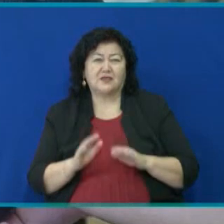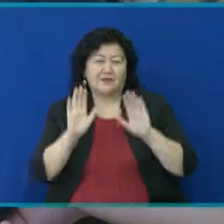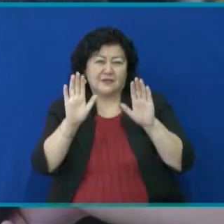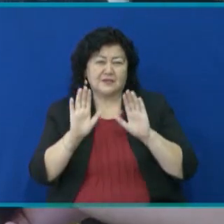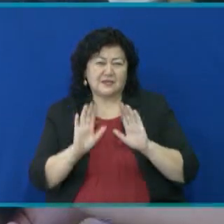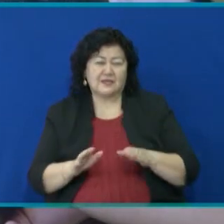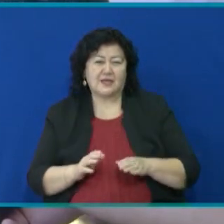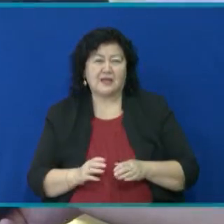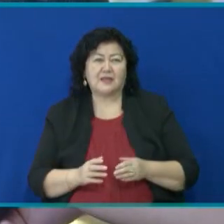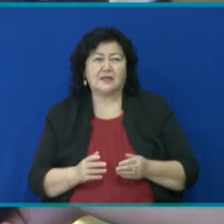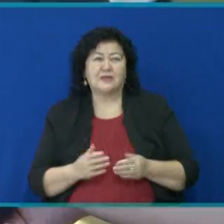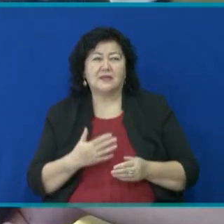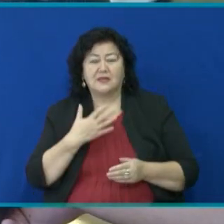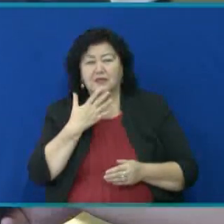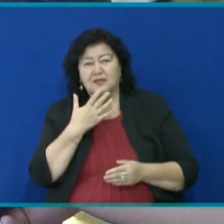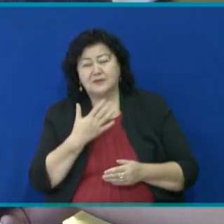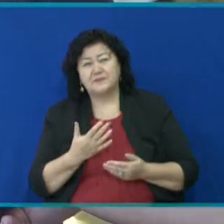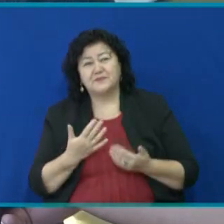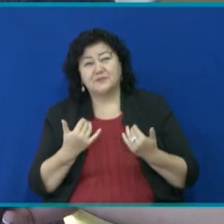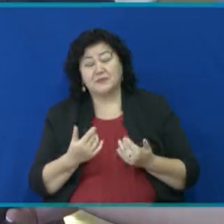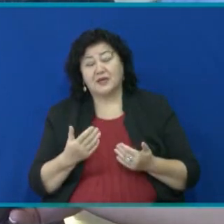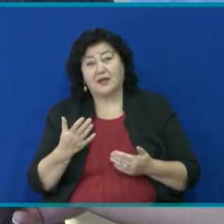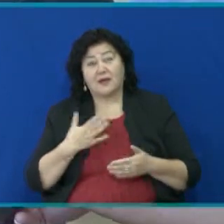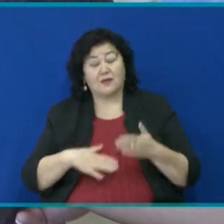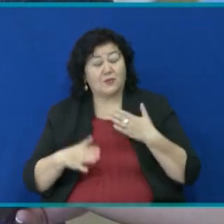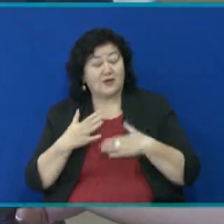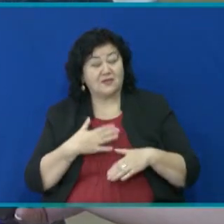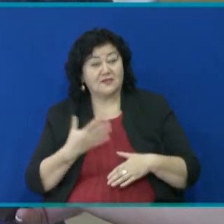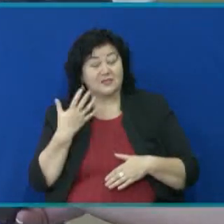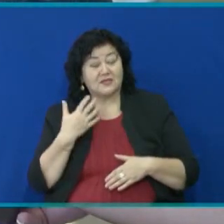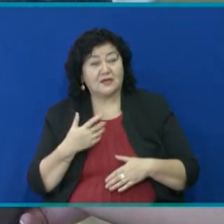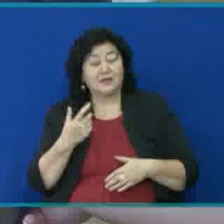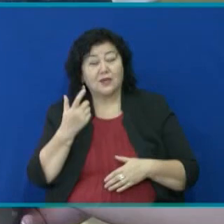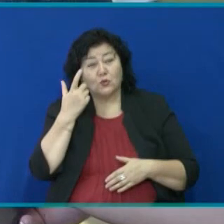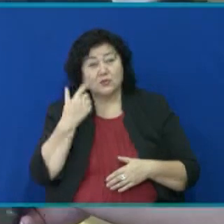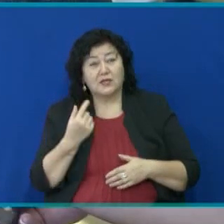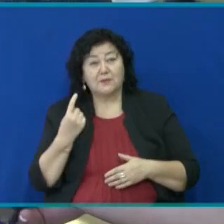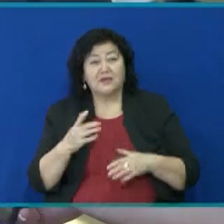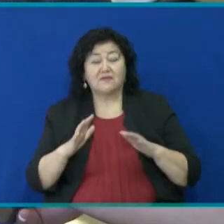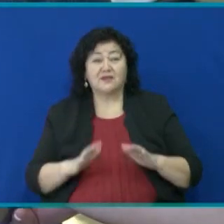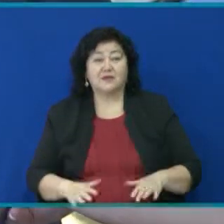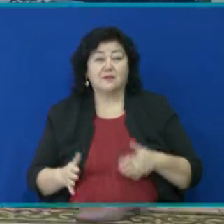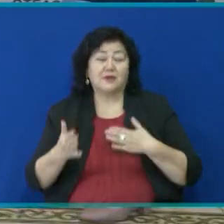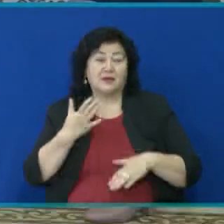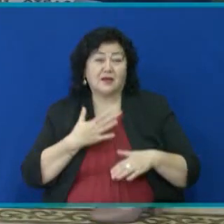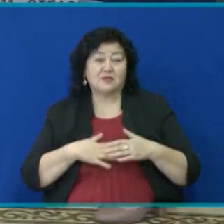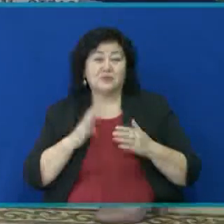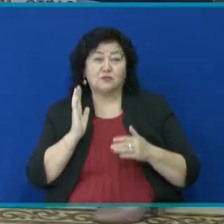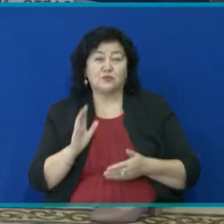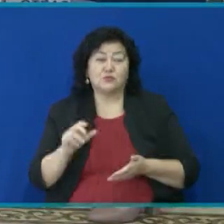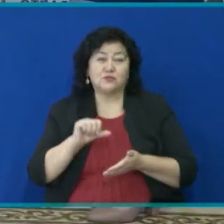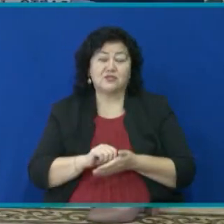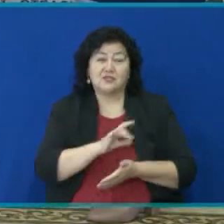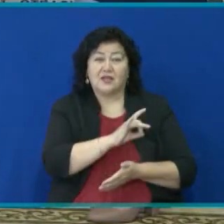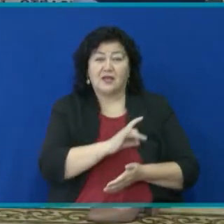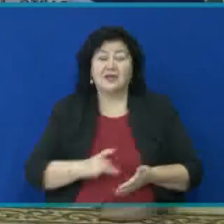когда услышала, что мы заняли первое место. Теперь надеюсь, что мы покажем себя на уровне республики. И мы очень этому рады. Второе